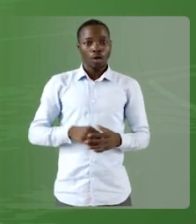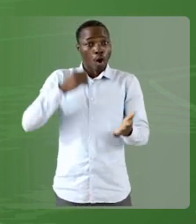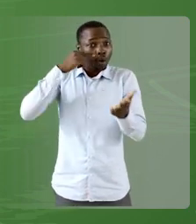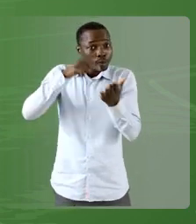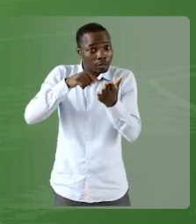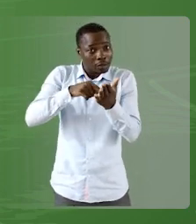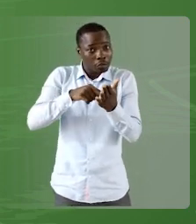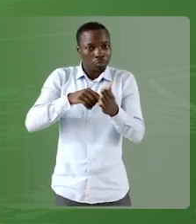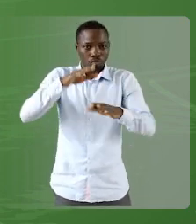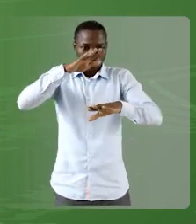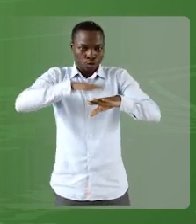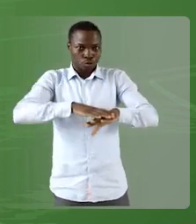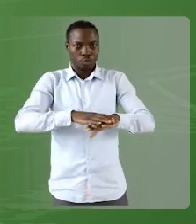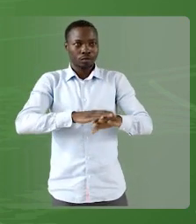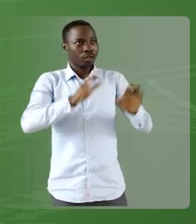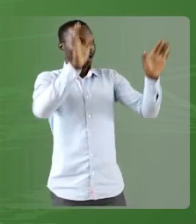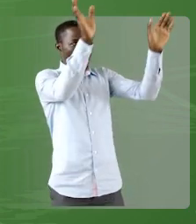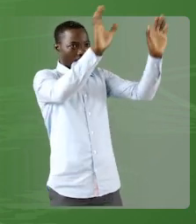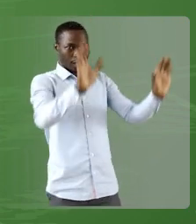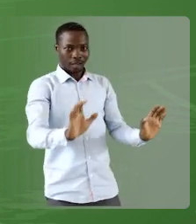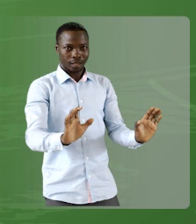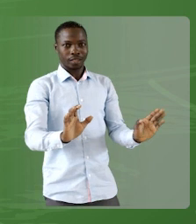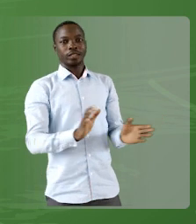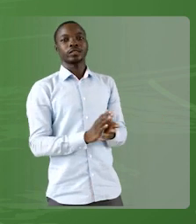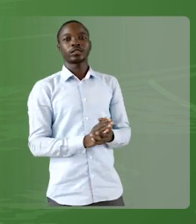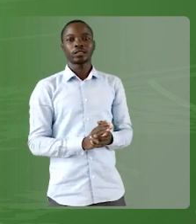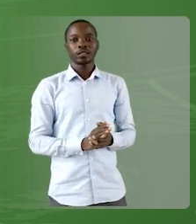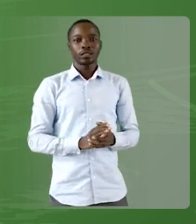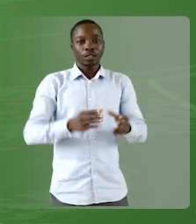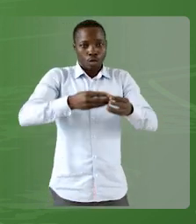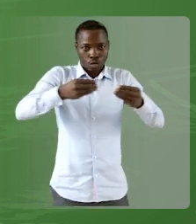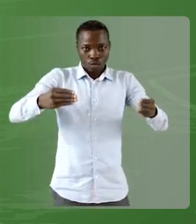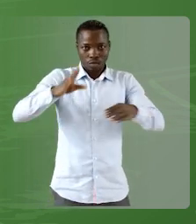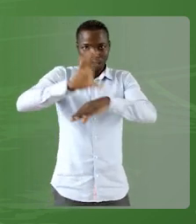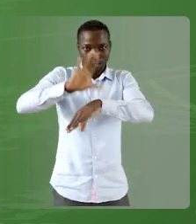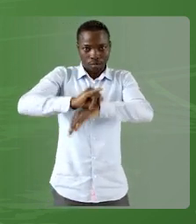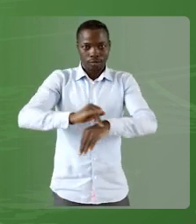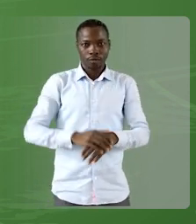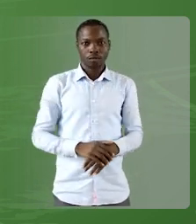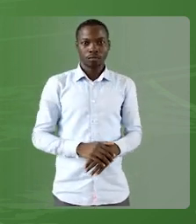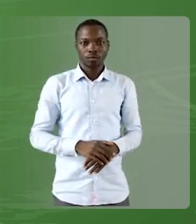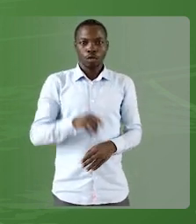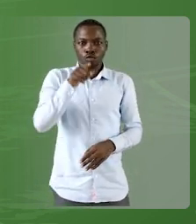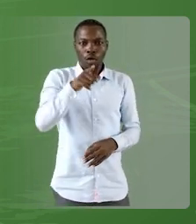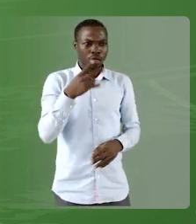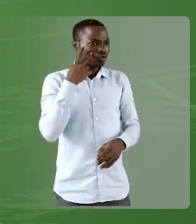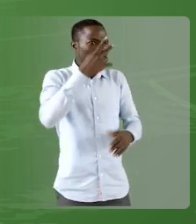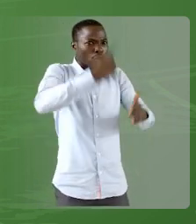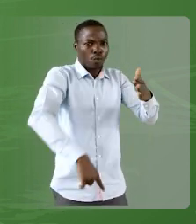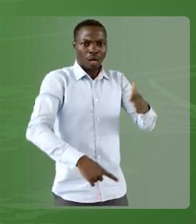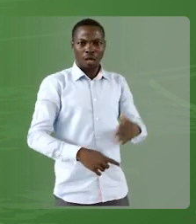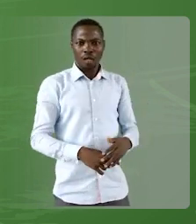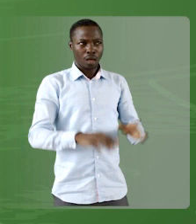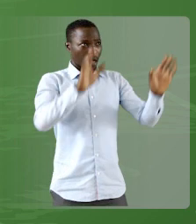L'observation porte sur la carte pédologique de la Côte d'Ivoire. Alors, nous observons cette